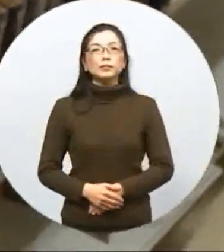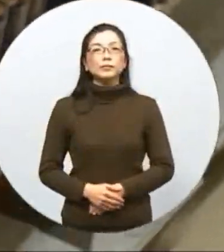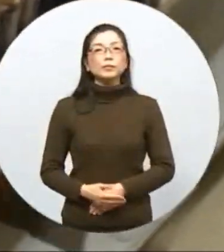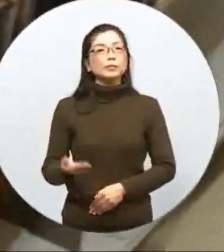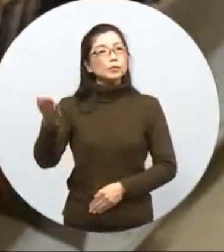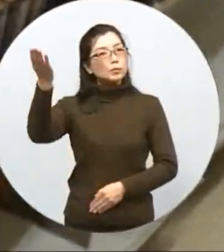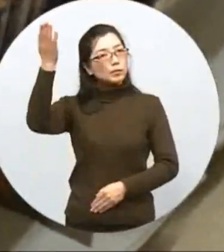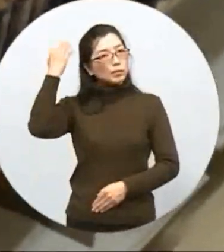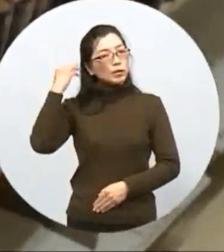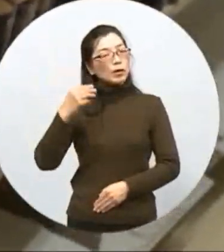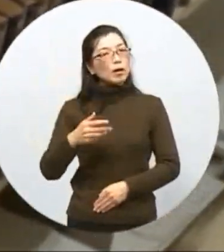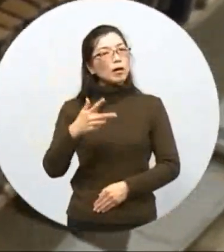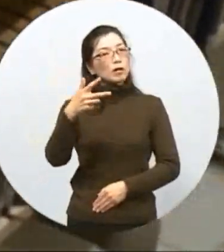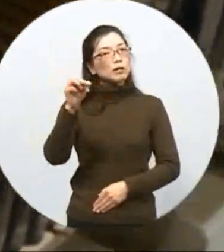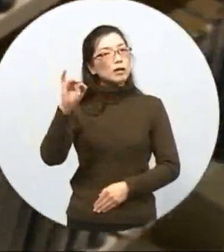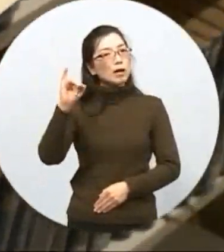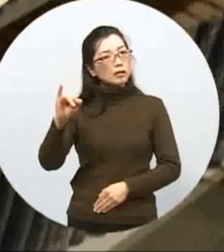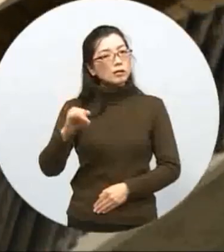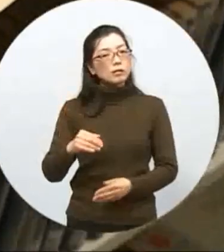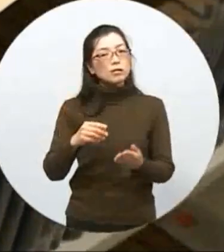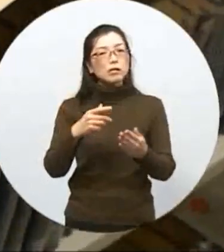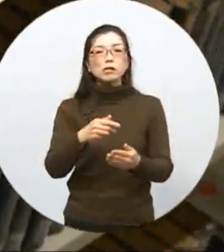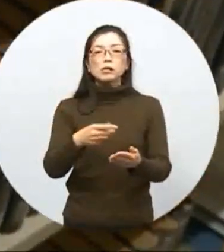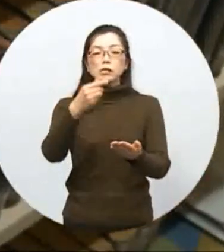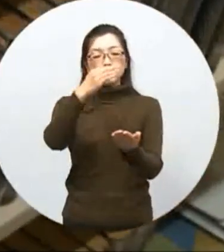昔の市政一覧ってこういう感じで